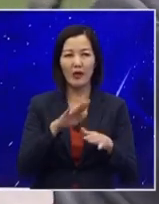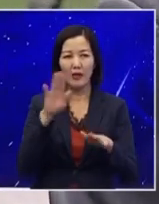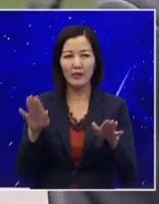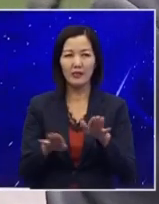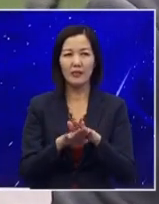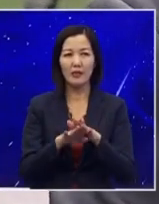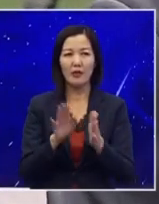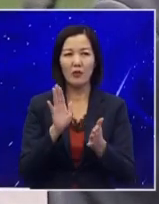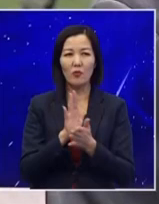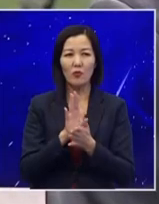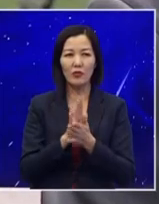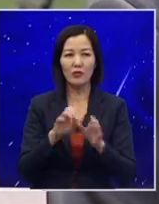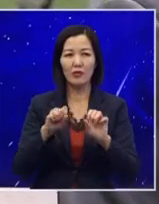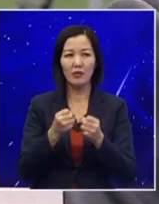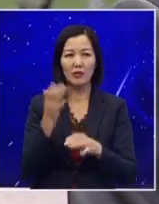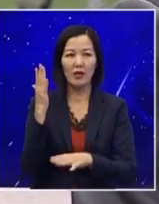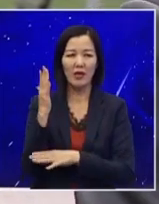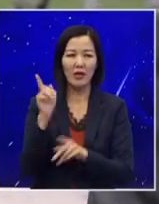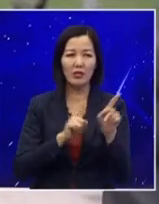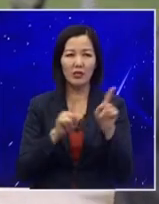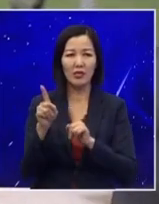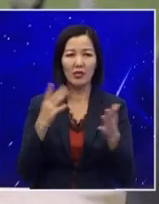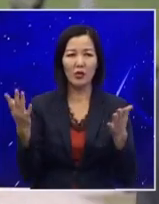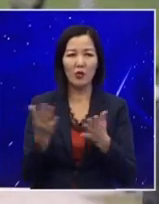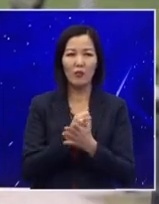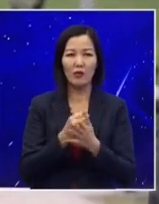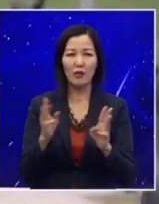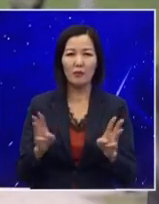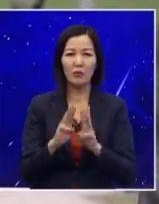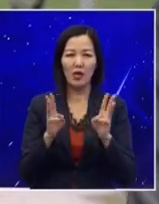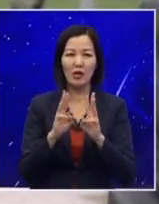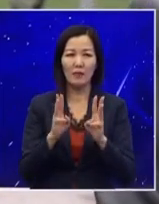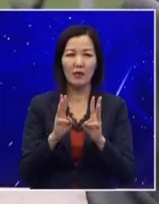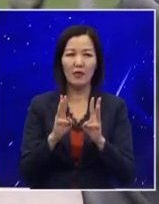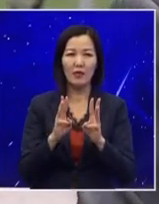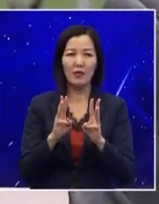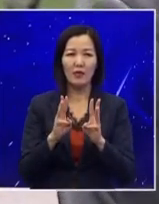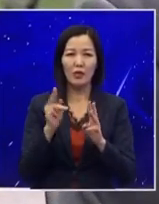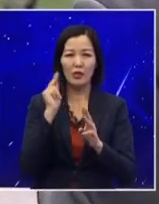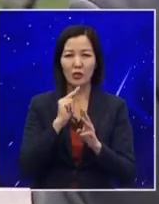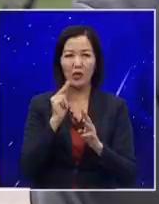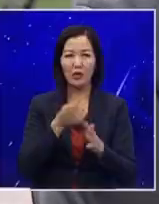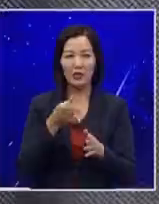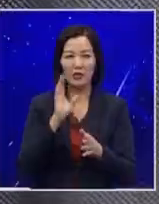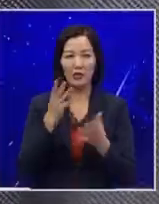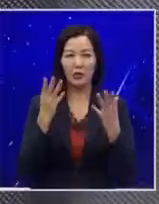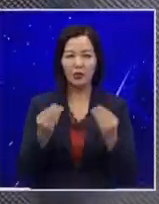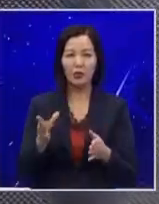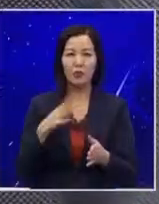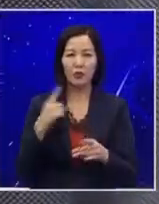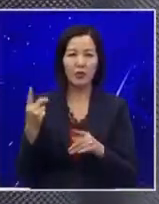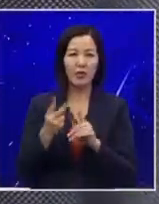қоқысты қираған ағаштардың бұтақтарын тауып алып кеп, соны жағып, сөйтіп шайған етіп ішкен күндері болды.